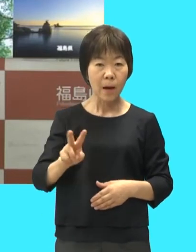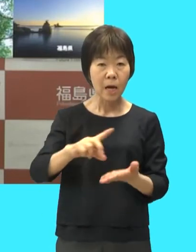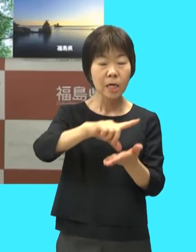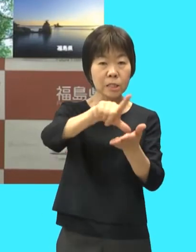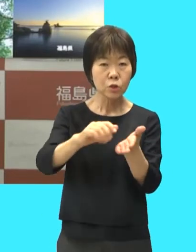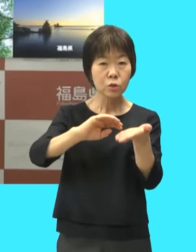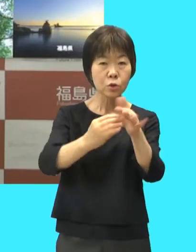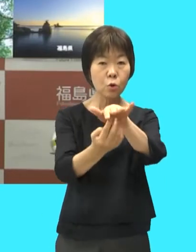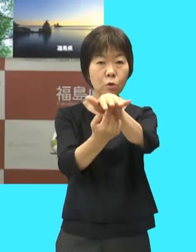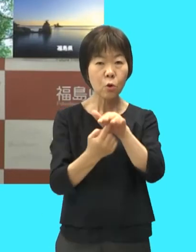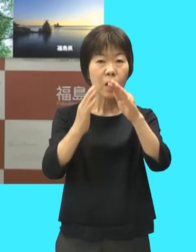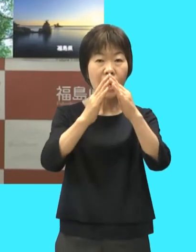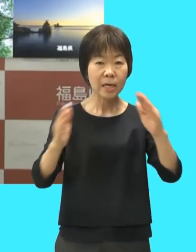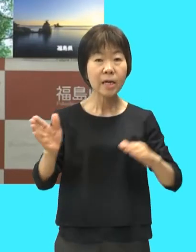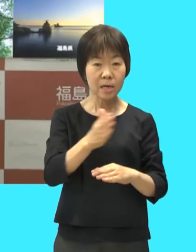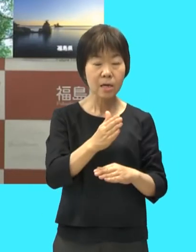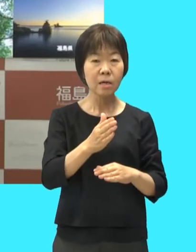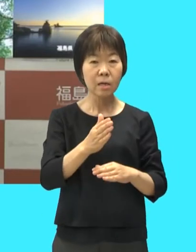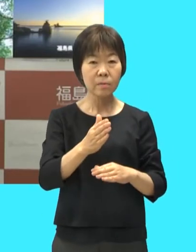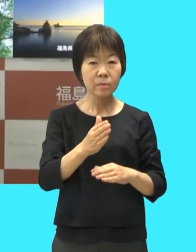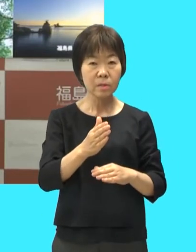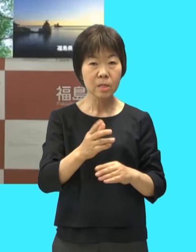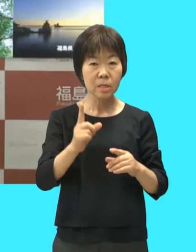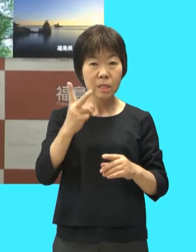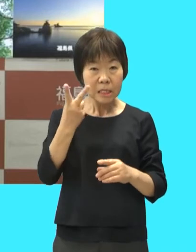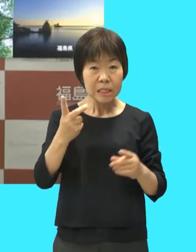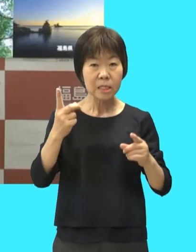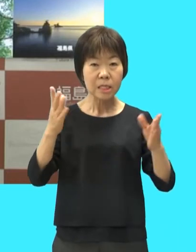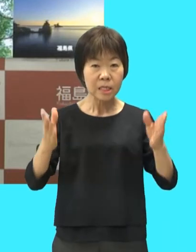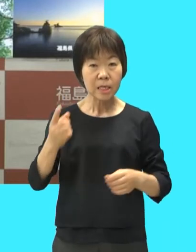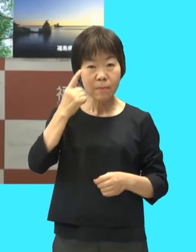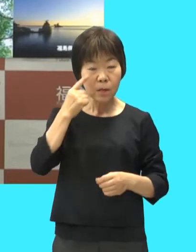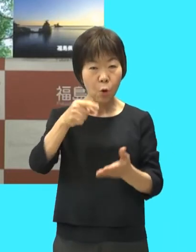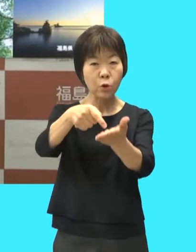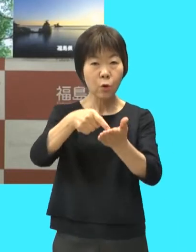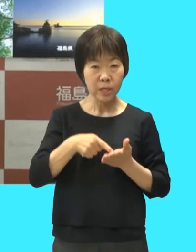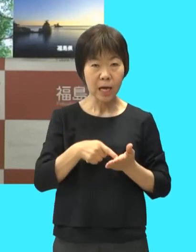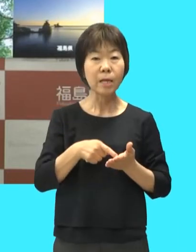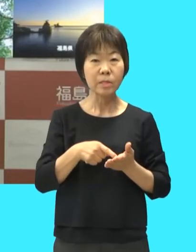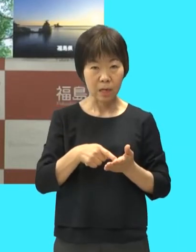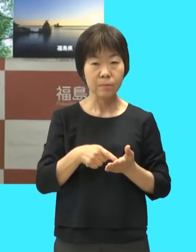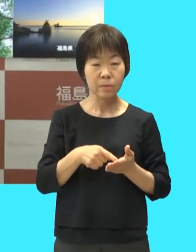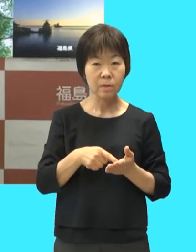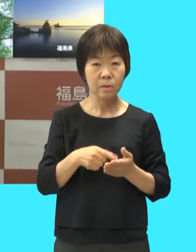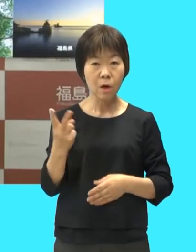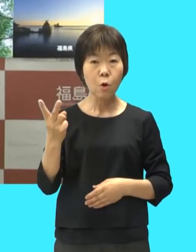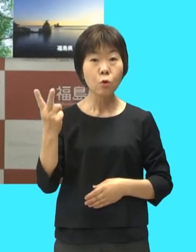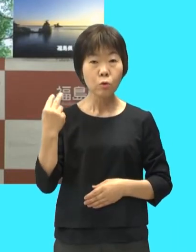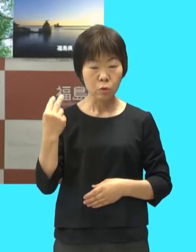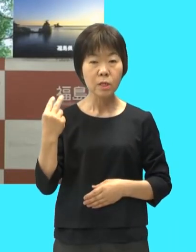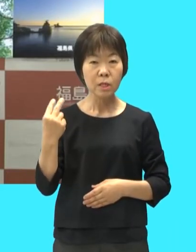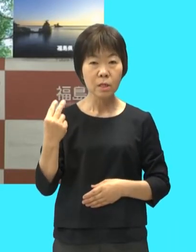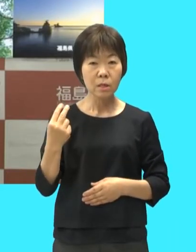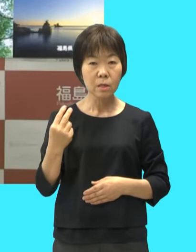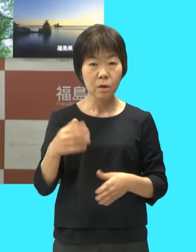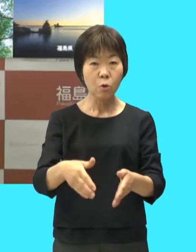双葉地方町村会の方から2期目への立候補の要請がありました。おとといですね、発